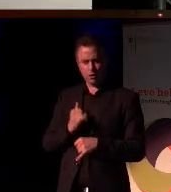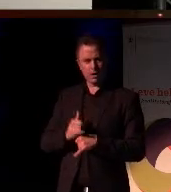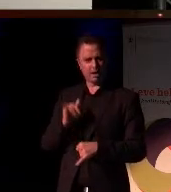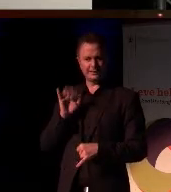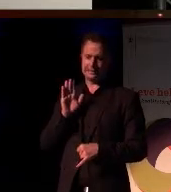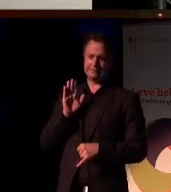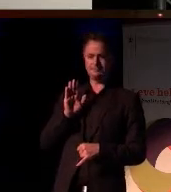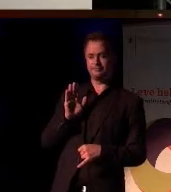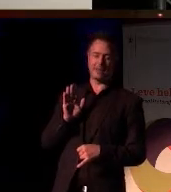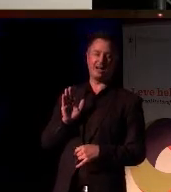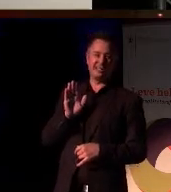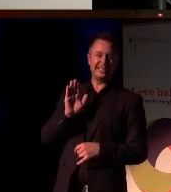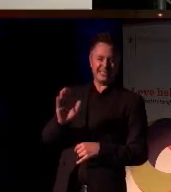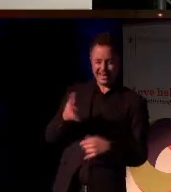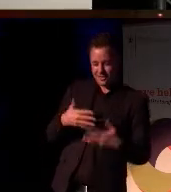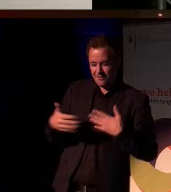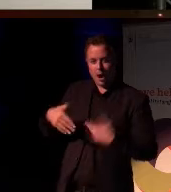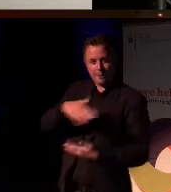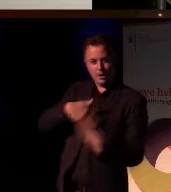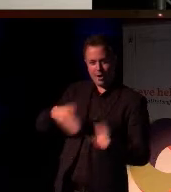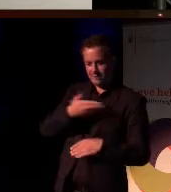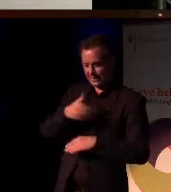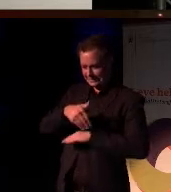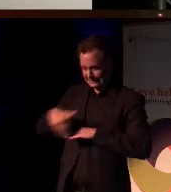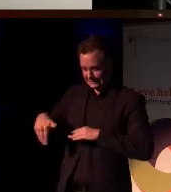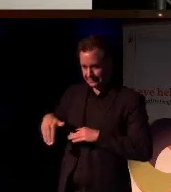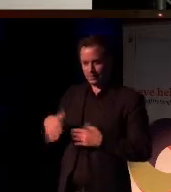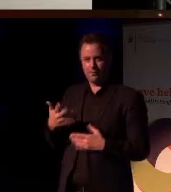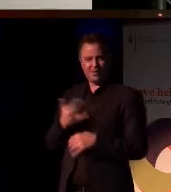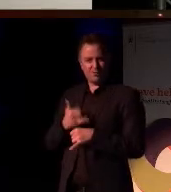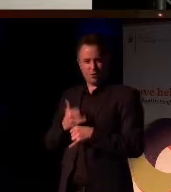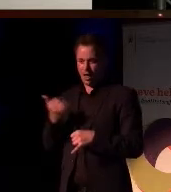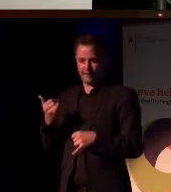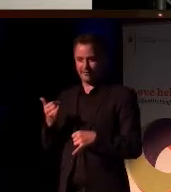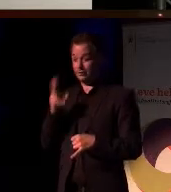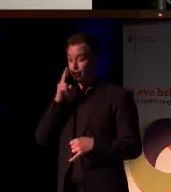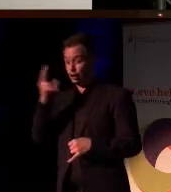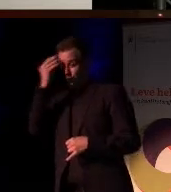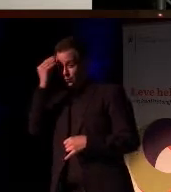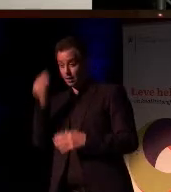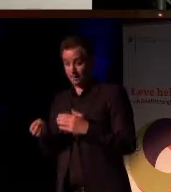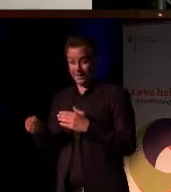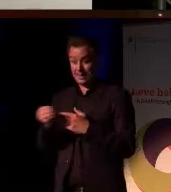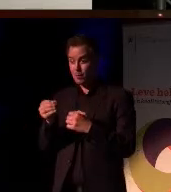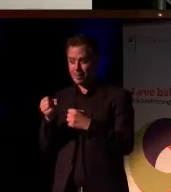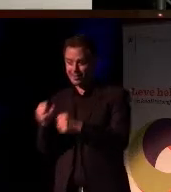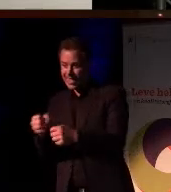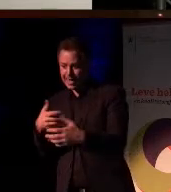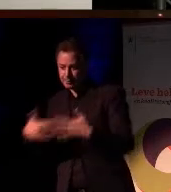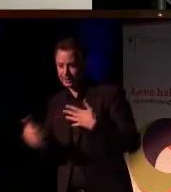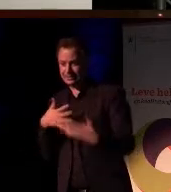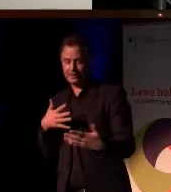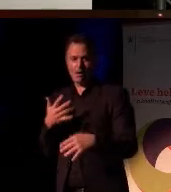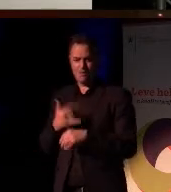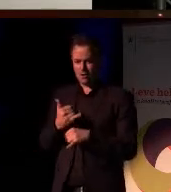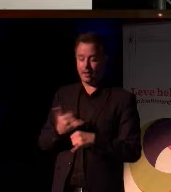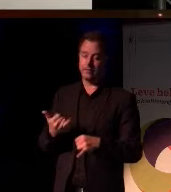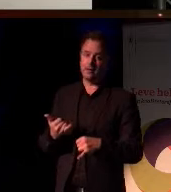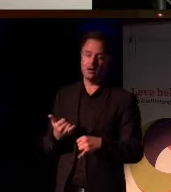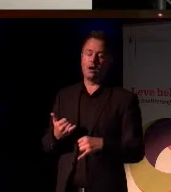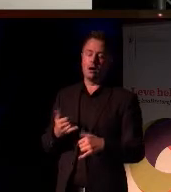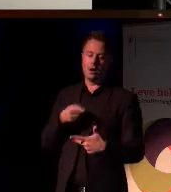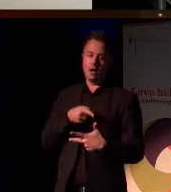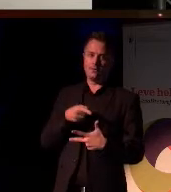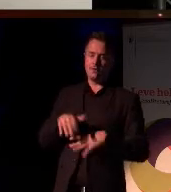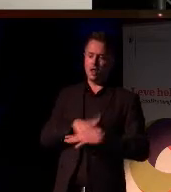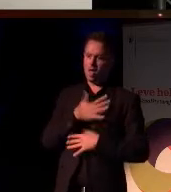veldig lille begrensede fagmiljø med faktisk å implementere ny kunnskap I praksis. Dette plaget han ganske